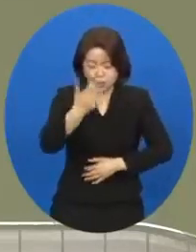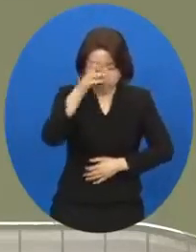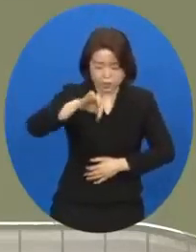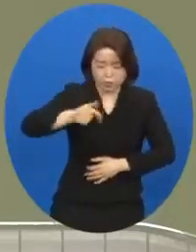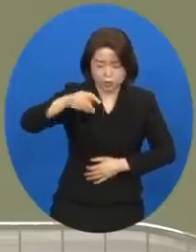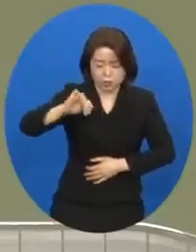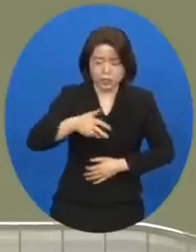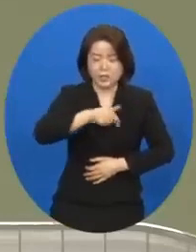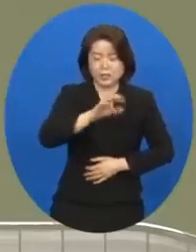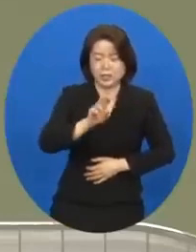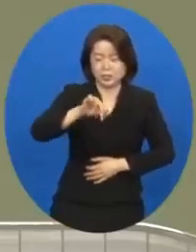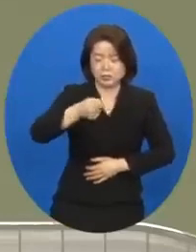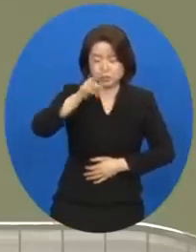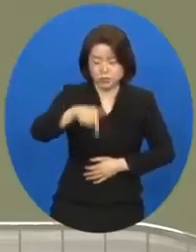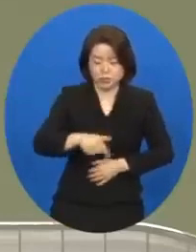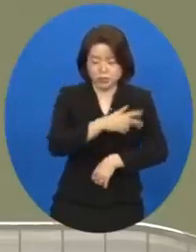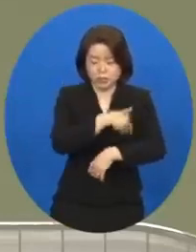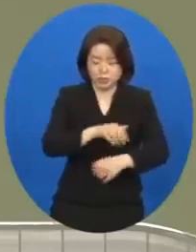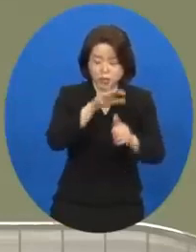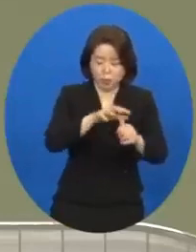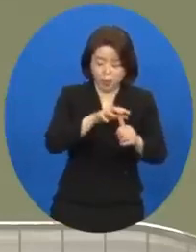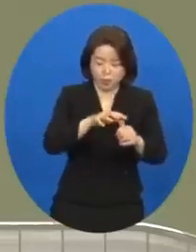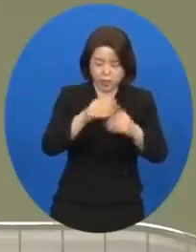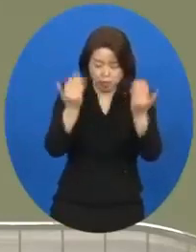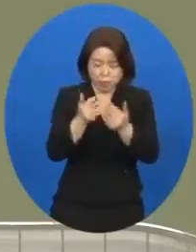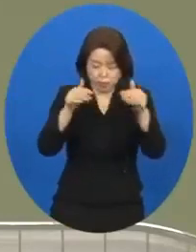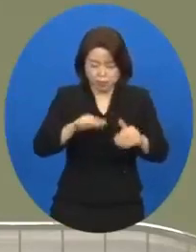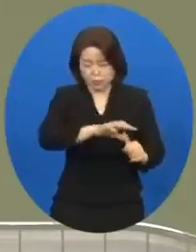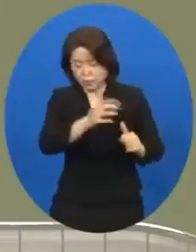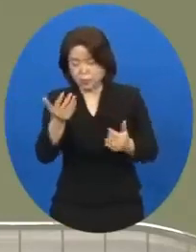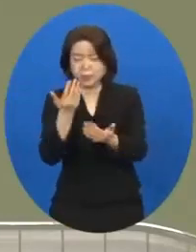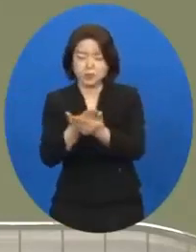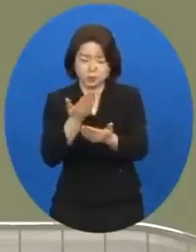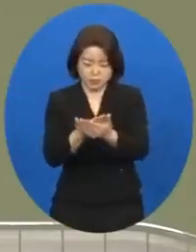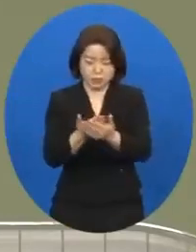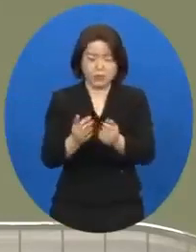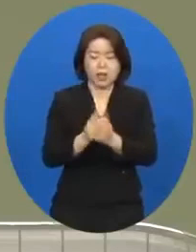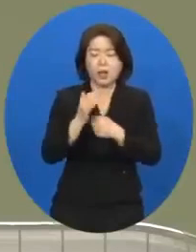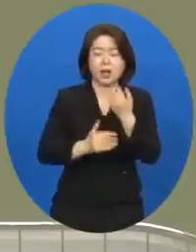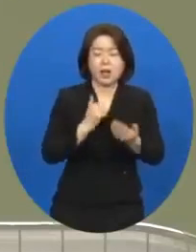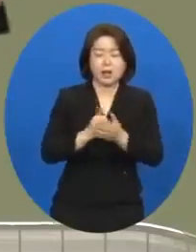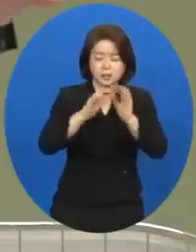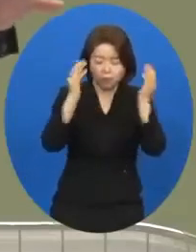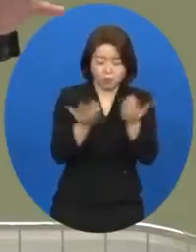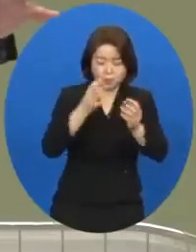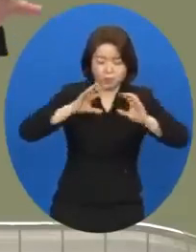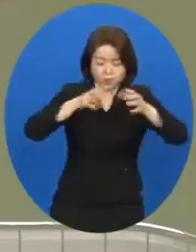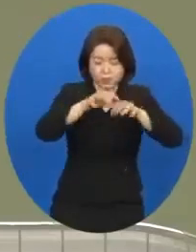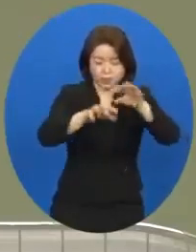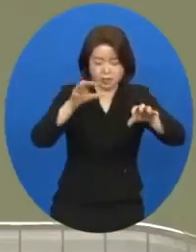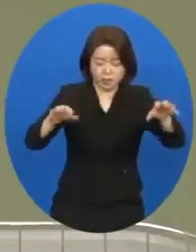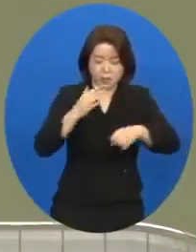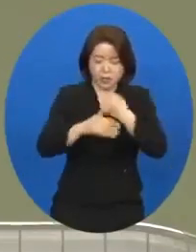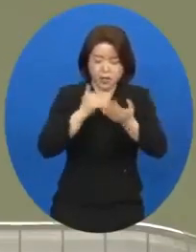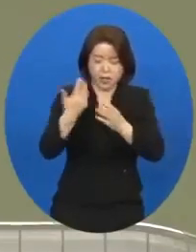선교사님, 장무석 집사님, 억류된 종들을 석방시켜 주소서. 하나님, 전 세계 열방에